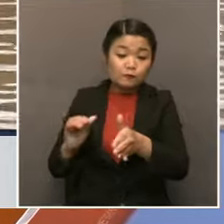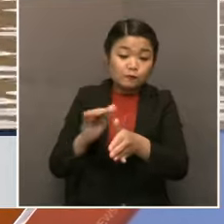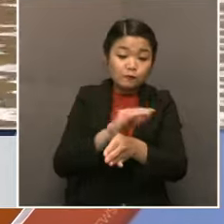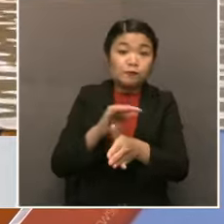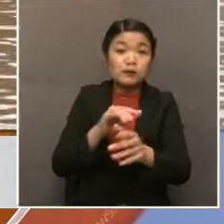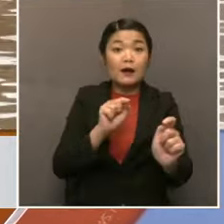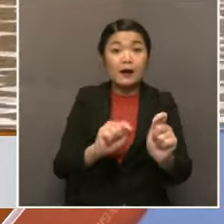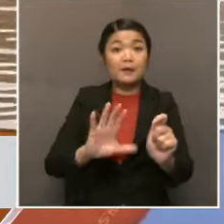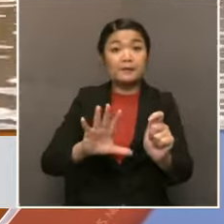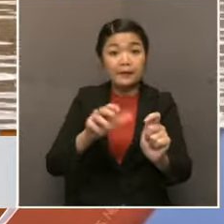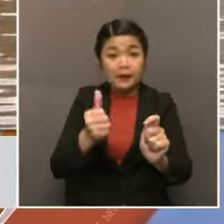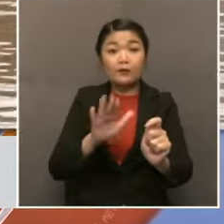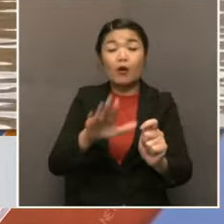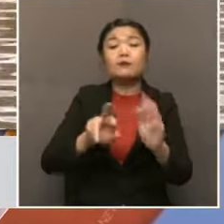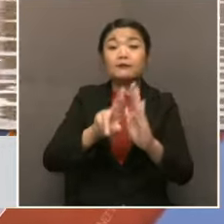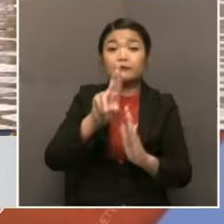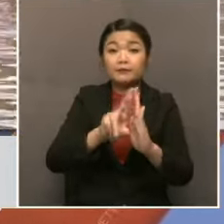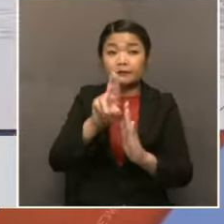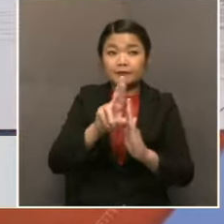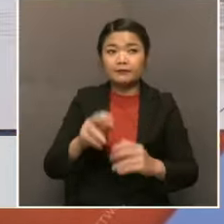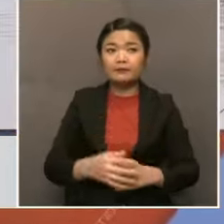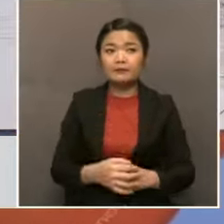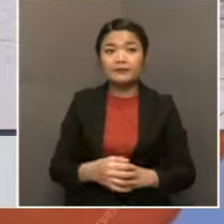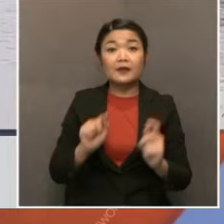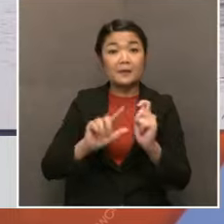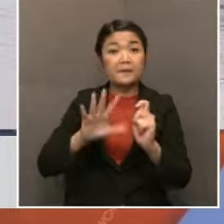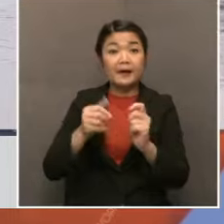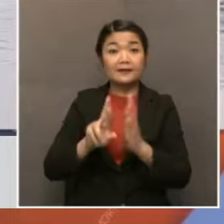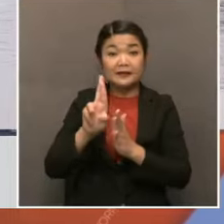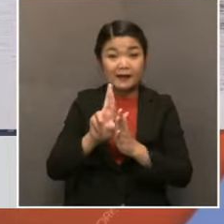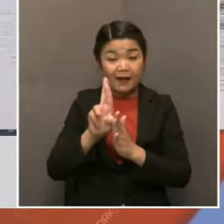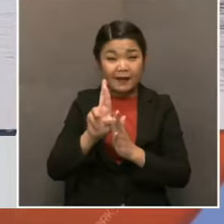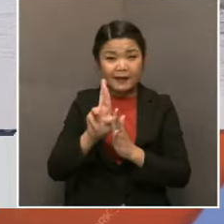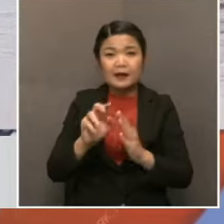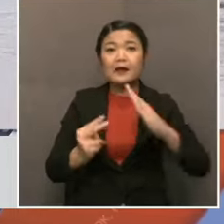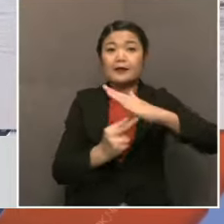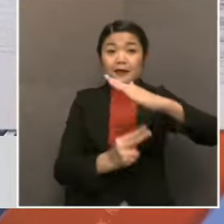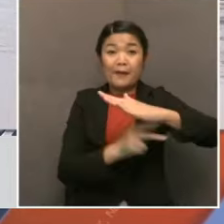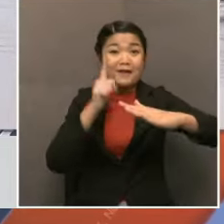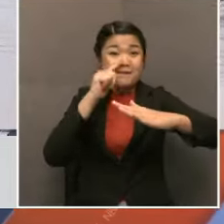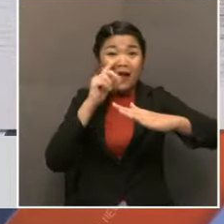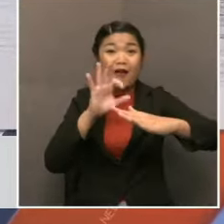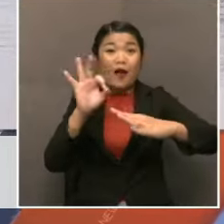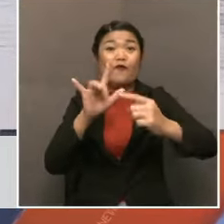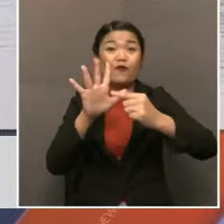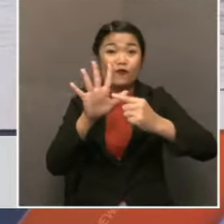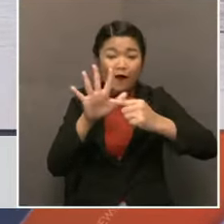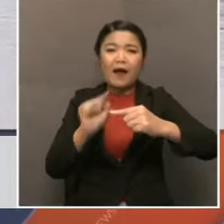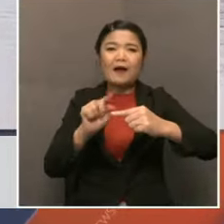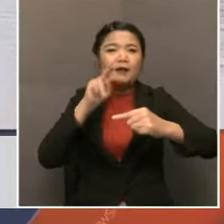ตระเมืองเชรายinsonวตัวจุดลดน้ำที่สตาลแมะฟาituteม milj